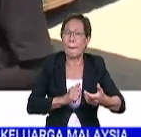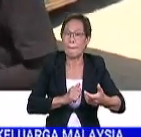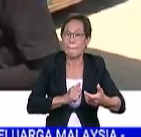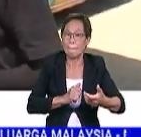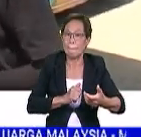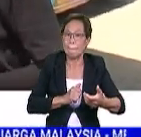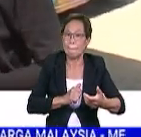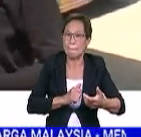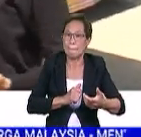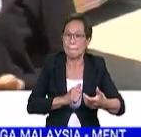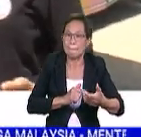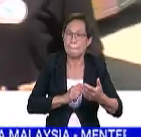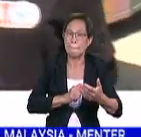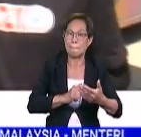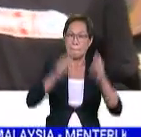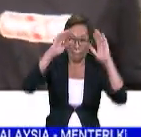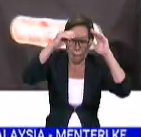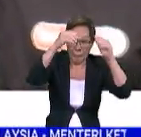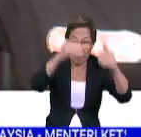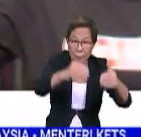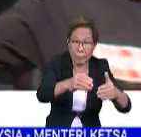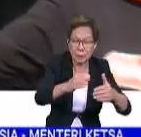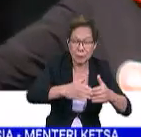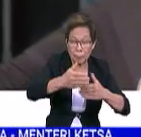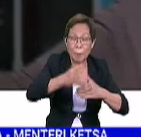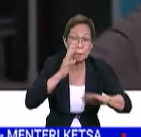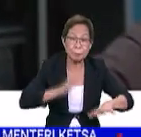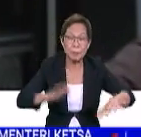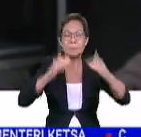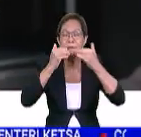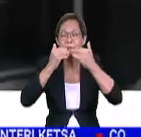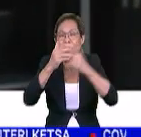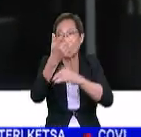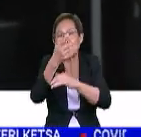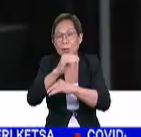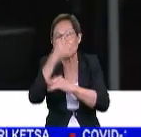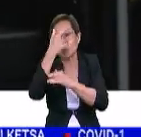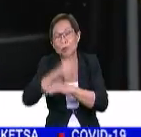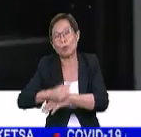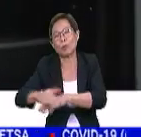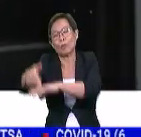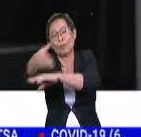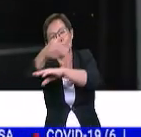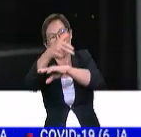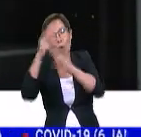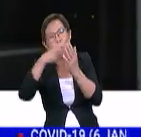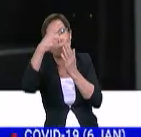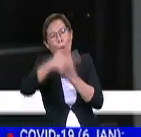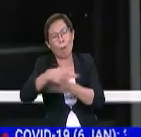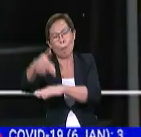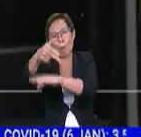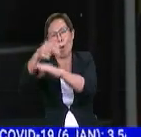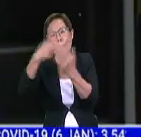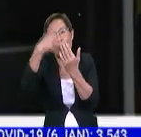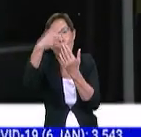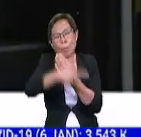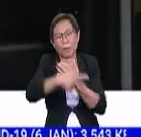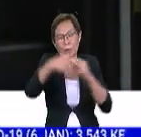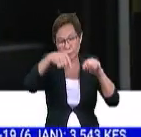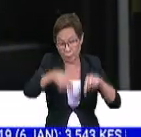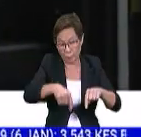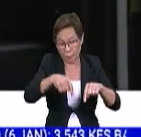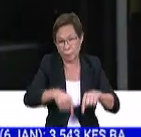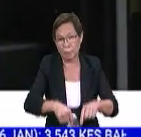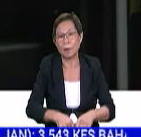boleh Datuk jelaskan Datuk? Terima kasih RTM kerana membuat liputan pada program hari ini. Sebenarnya